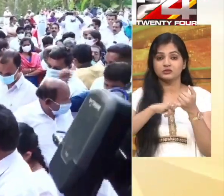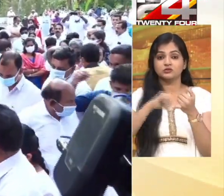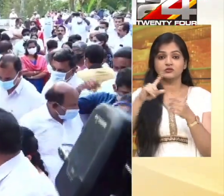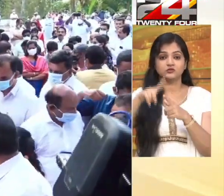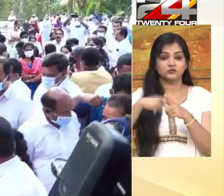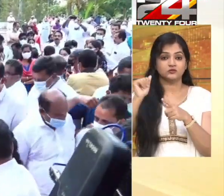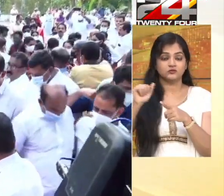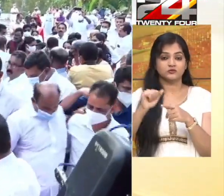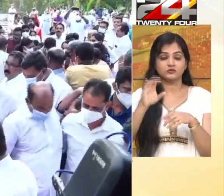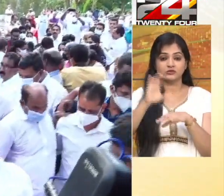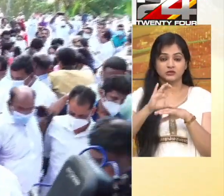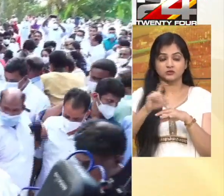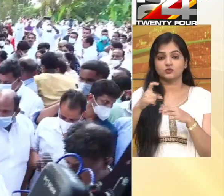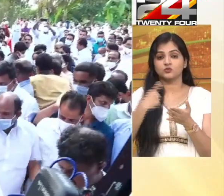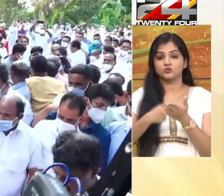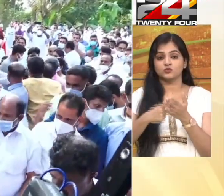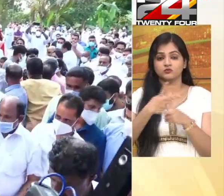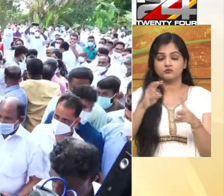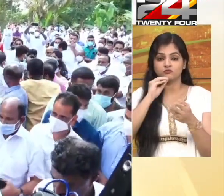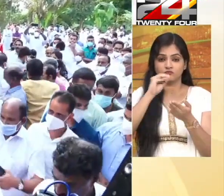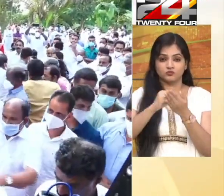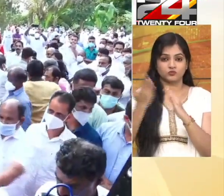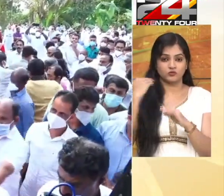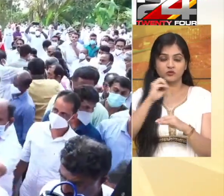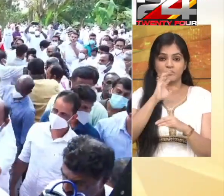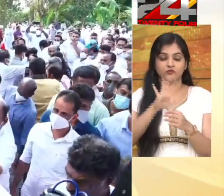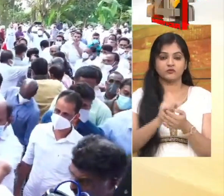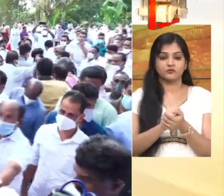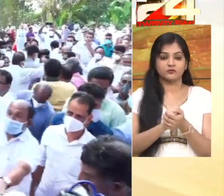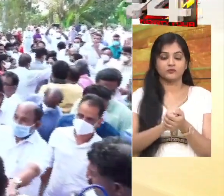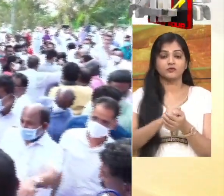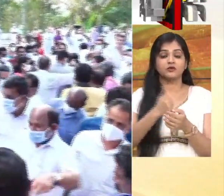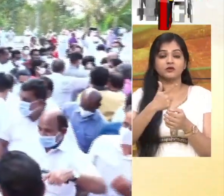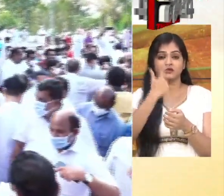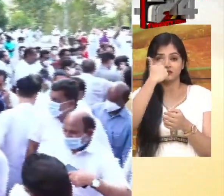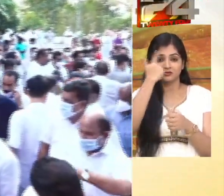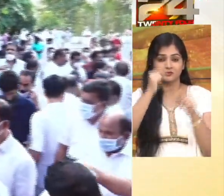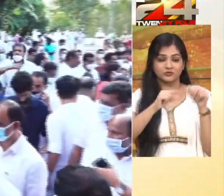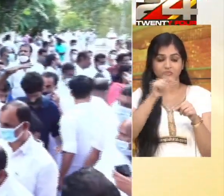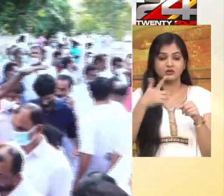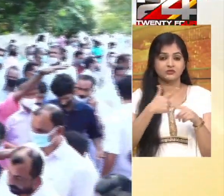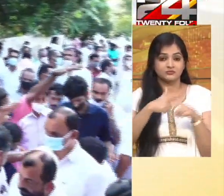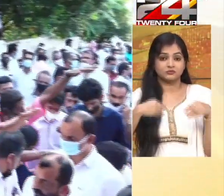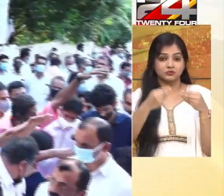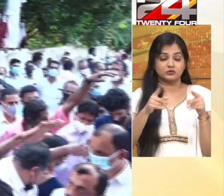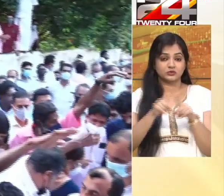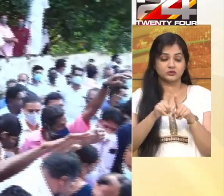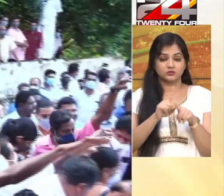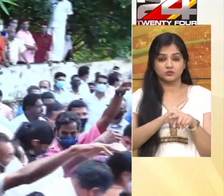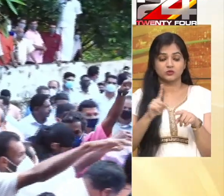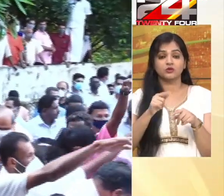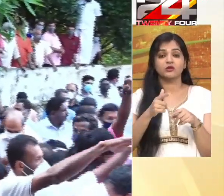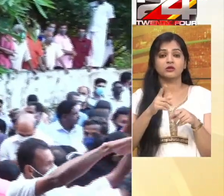ഒരു മാർഗനിർദ്ദേശം പുറത്തിറക്കിയിരുന്നു. അതിൽ പ്രധാനമായി പറഞ്ഞിരുന്നത് മതവികാരം വ്രണപ്പെടുത്തരത്തിലുള്ള യാതൊരു നടപടികളും ഉണ്ടാകരുത്, അച്ചടക്കം പാലിക്കാൻ